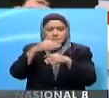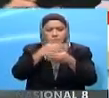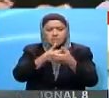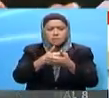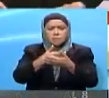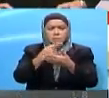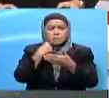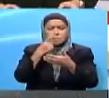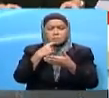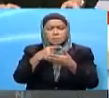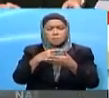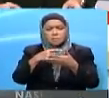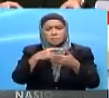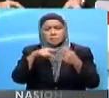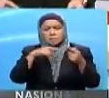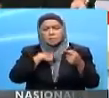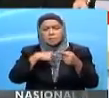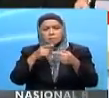memerlukan rawatan di hospital.